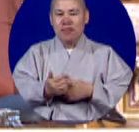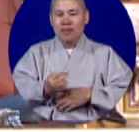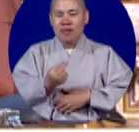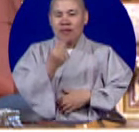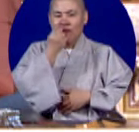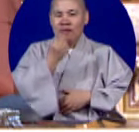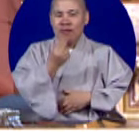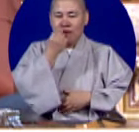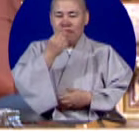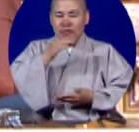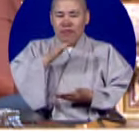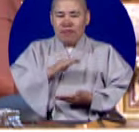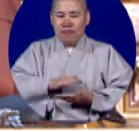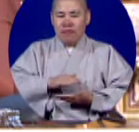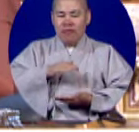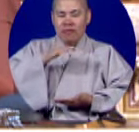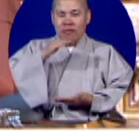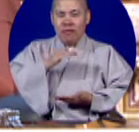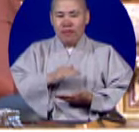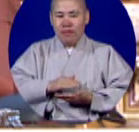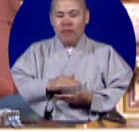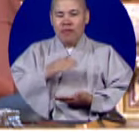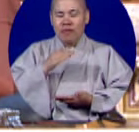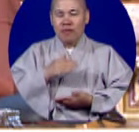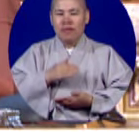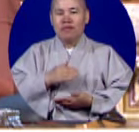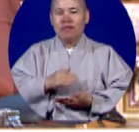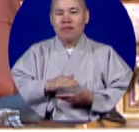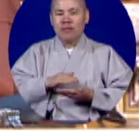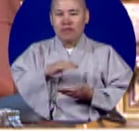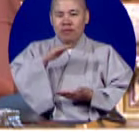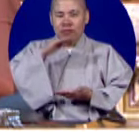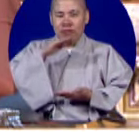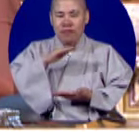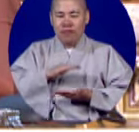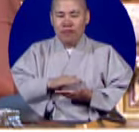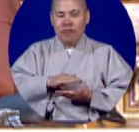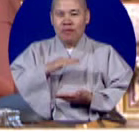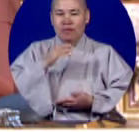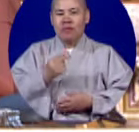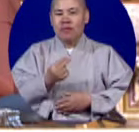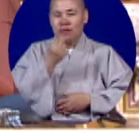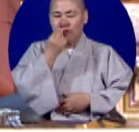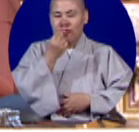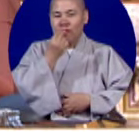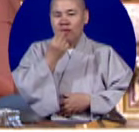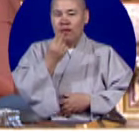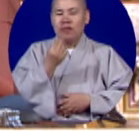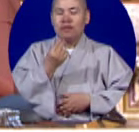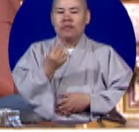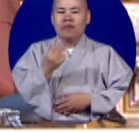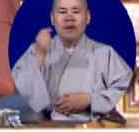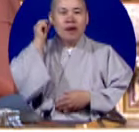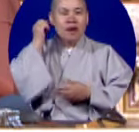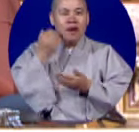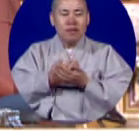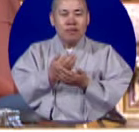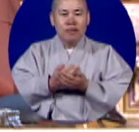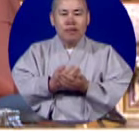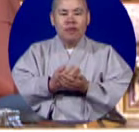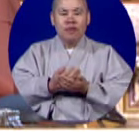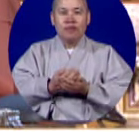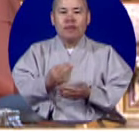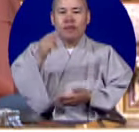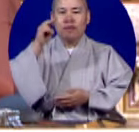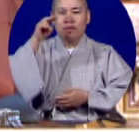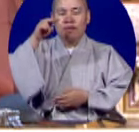숨 쉬는 거, 호흡이 그게 수명입니다. 목숨. 그 수명은 목숨 숫자예요. 목에